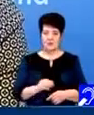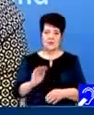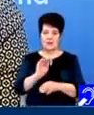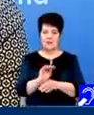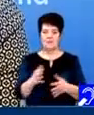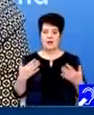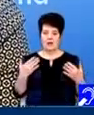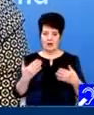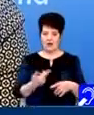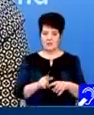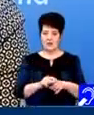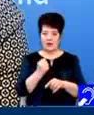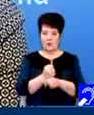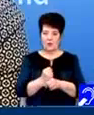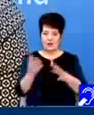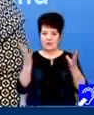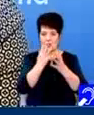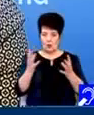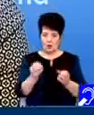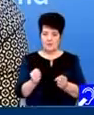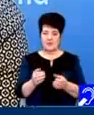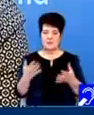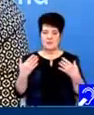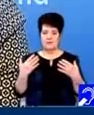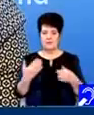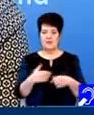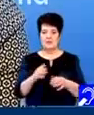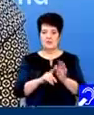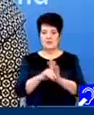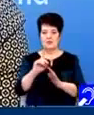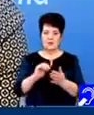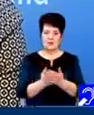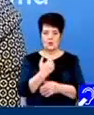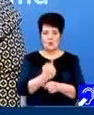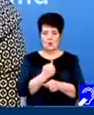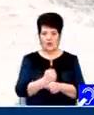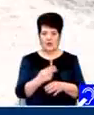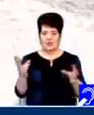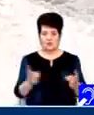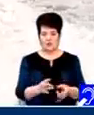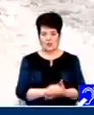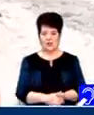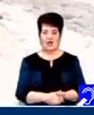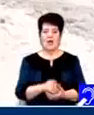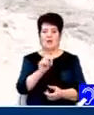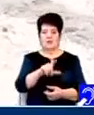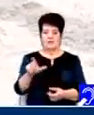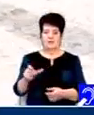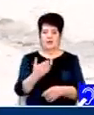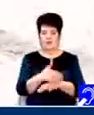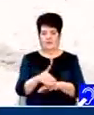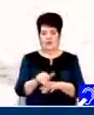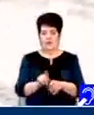dăm răgaz celor care au lucrat noaptea, să facă o pauză, ca să putem să începem din nou lucrările în caz de necesitate. Și drumarii au avut de